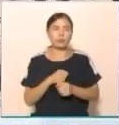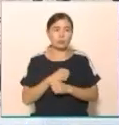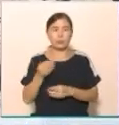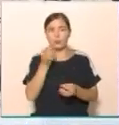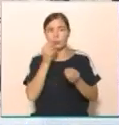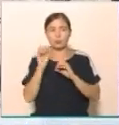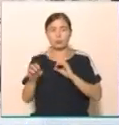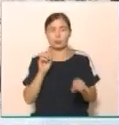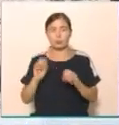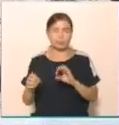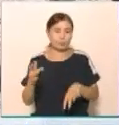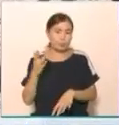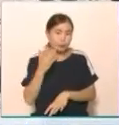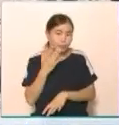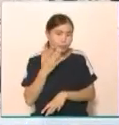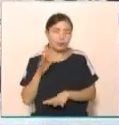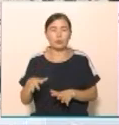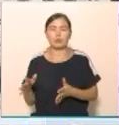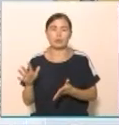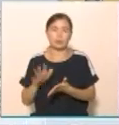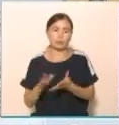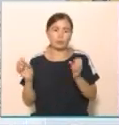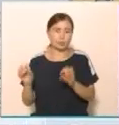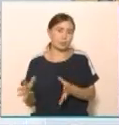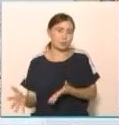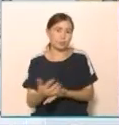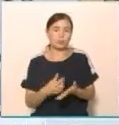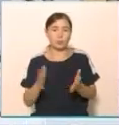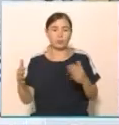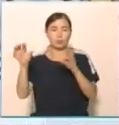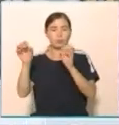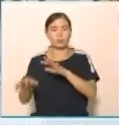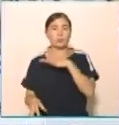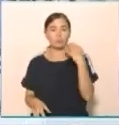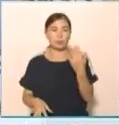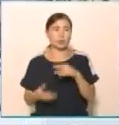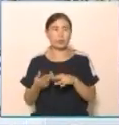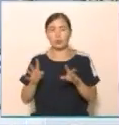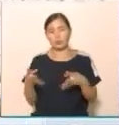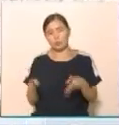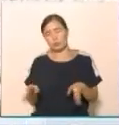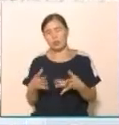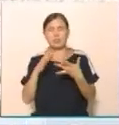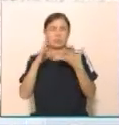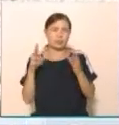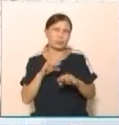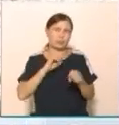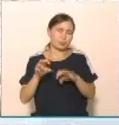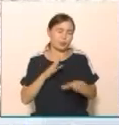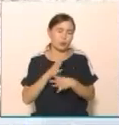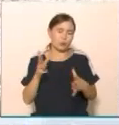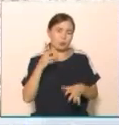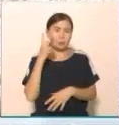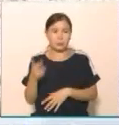жеген тамақ қалдықтарын сол маңға тастап, отырған жерлерін жинамай кетеді. Демалушылар кәуапқа дейін пісіріп, күл қоқыстарын шашып кететін